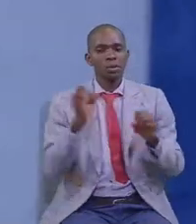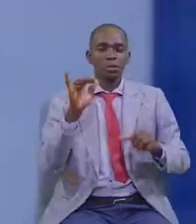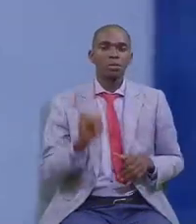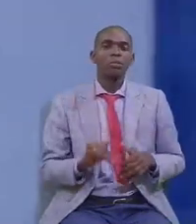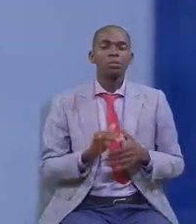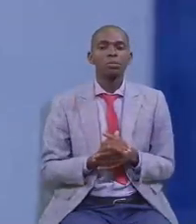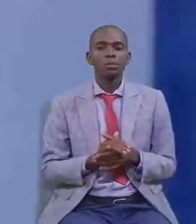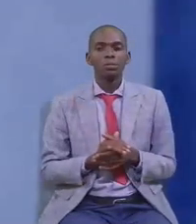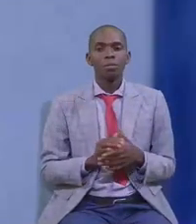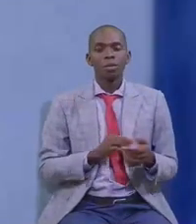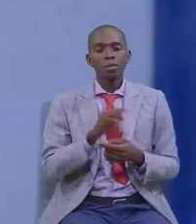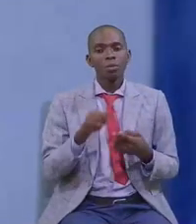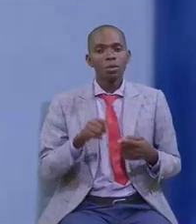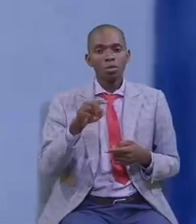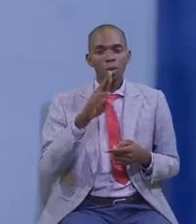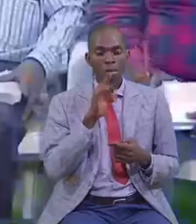Quand tu es uni à moi,